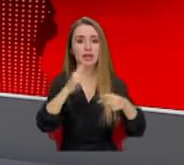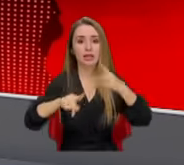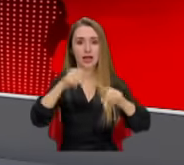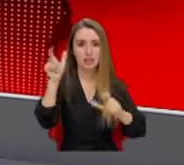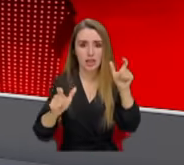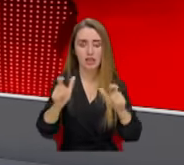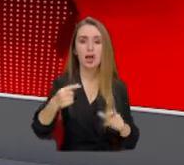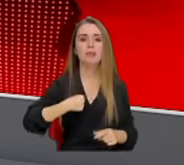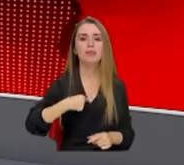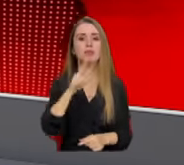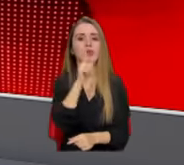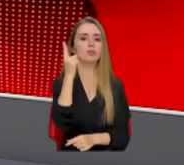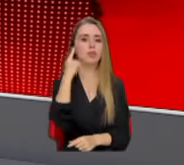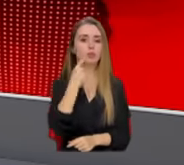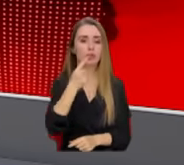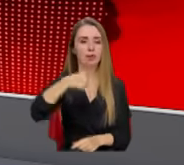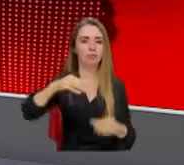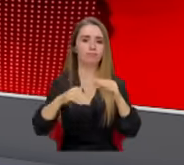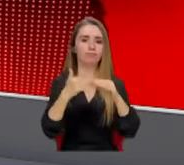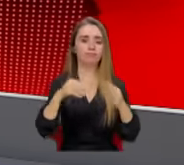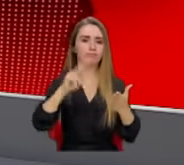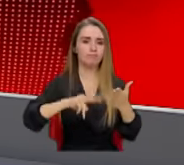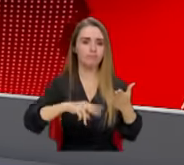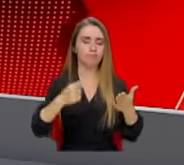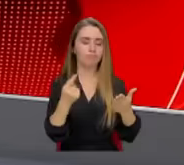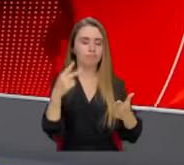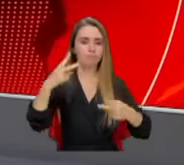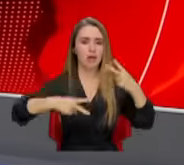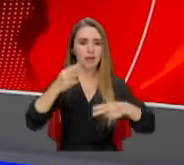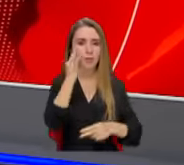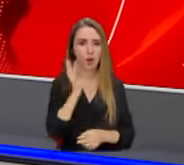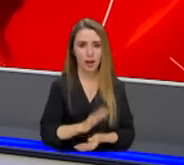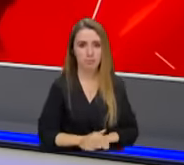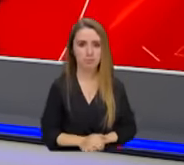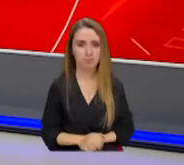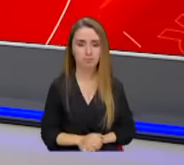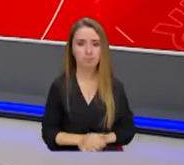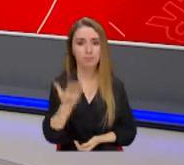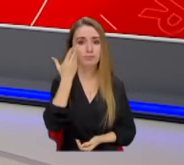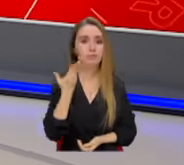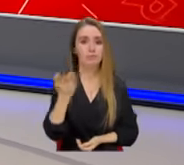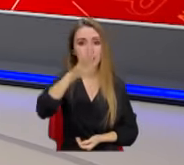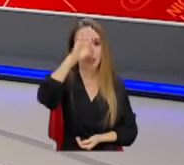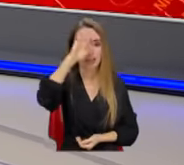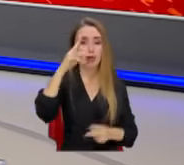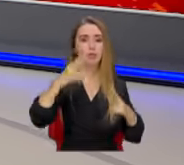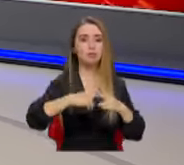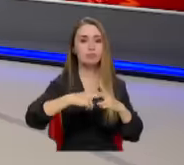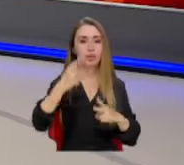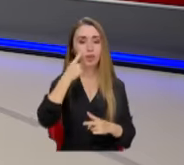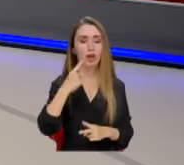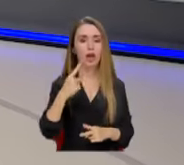siyasetçiler emekçinin sesini duysun. Sizlerden gelen mesajlardan bazıları böyleydi. Sevgili seyirciler, İstanbul Emniyeti'nde